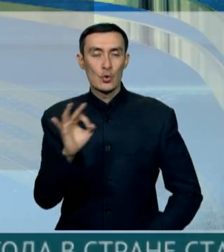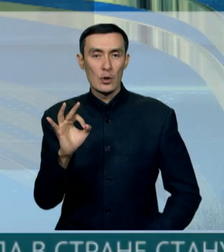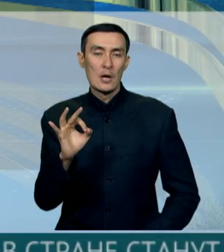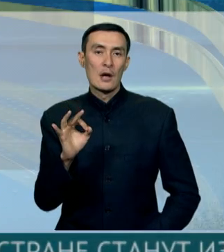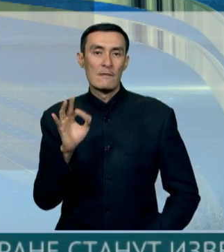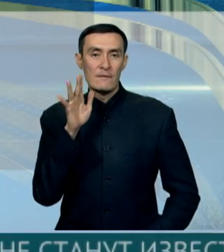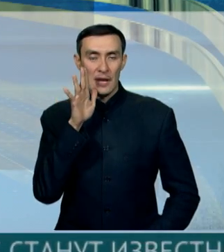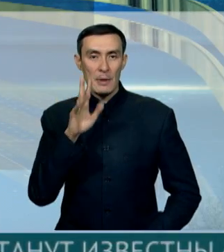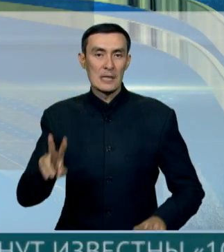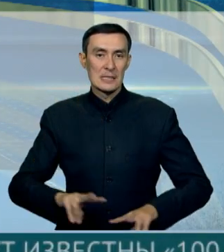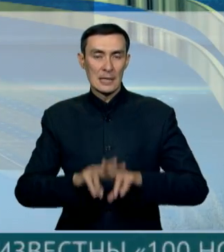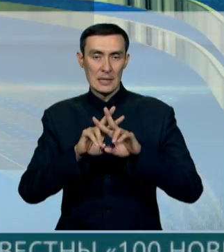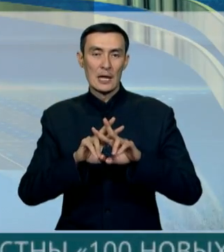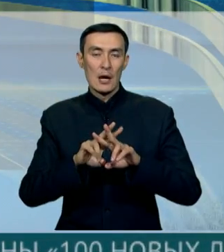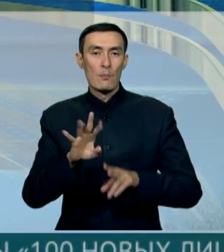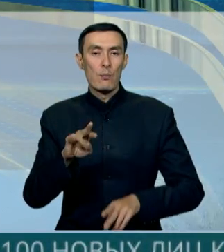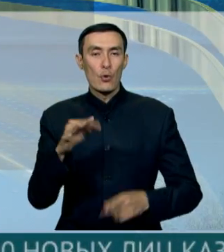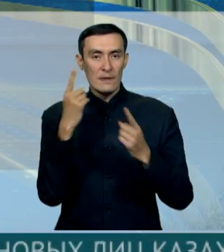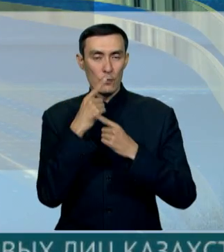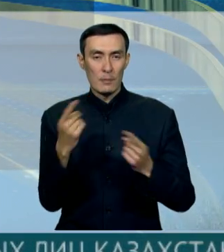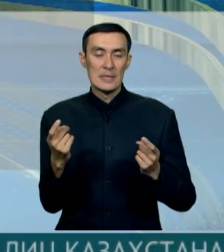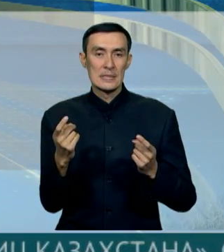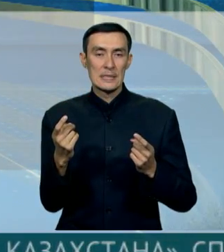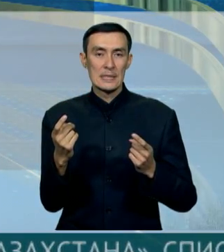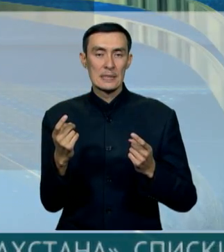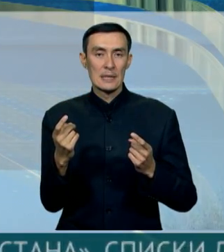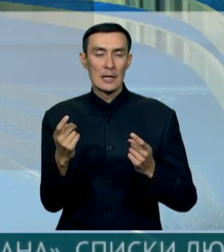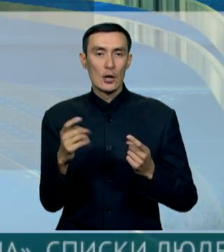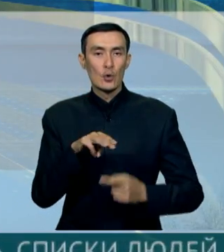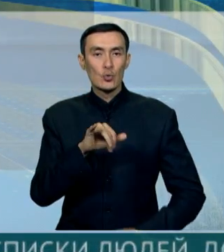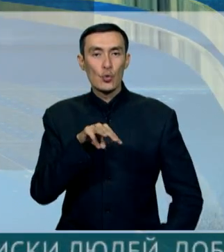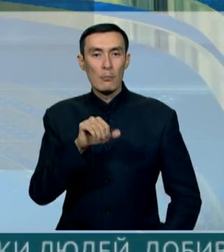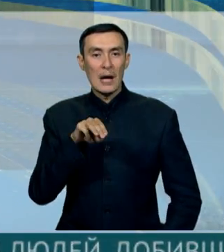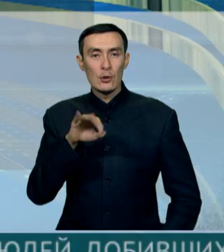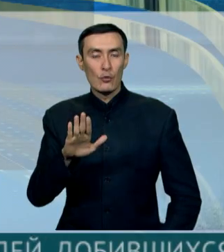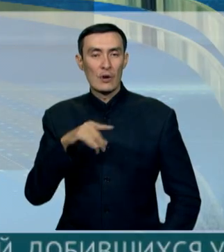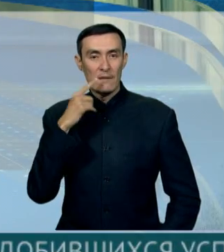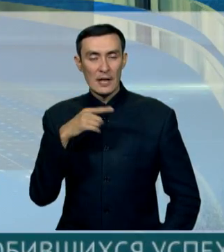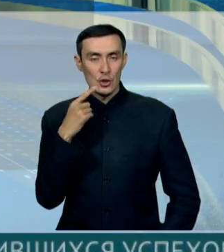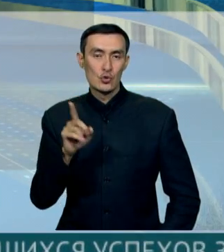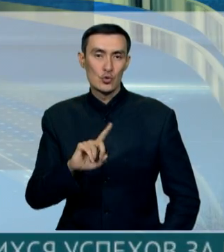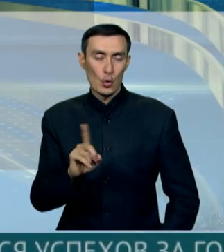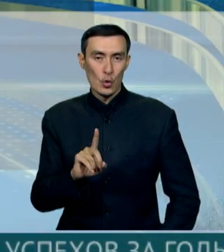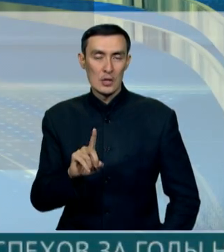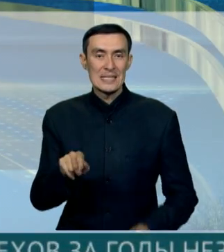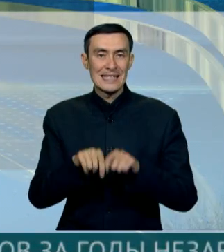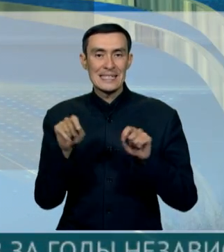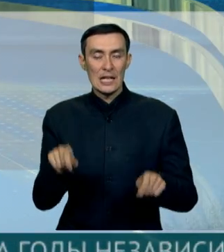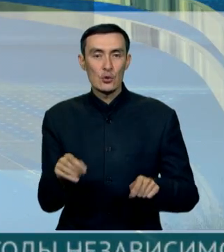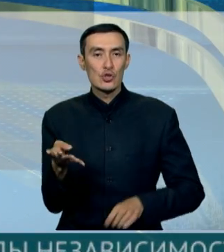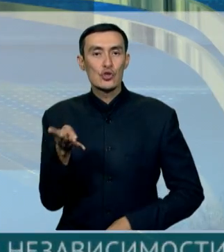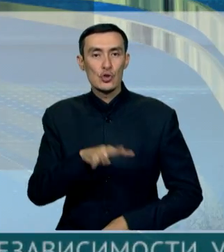времени Астаны. Ну, по информации Туматова, сейчас речь идет о создании всех четырех